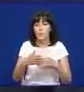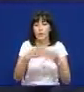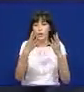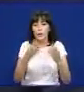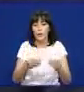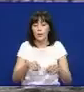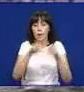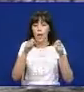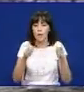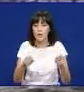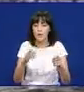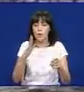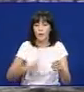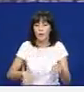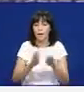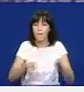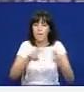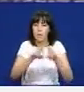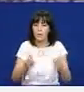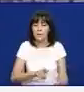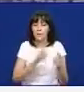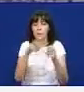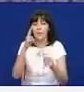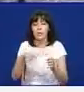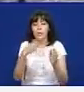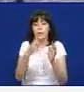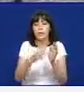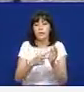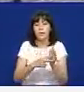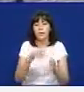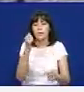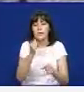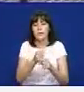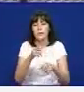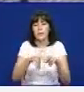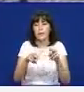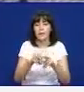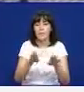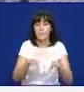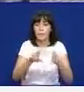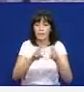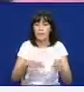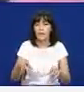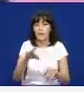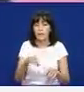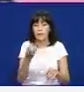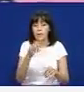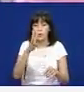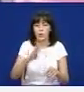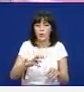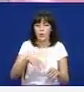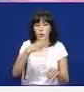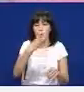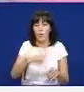лентасы қиылғалы тұрған балабақшаға барды. 280 балаға лайықталып салынған бөбекжайға республикалық бюджеттен 432 миллион